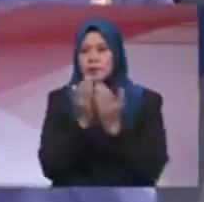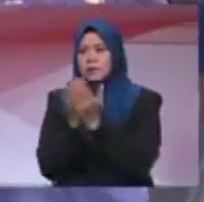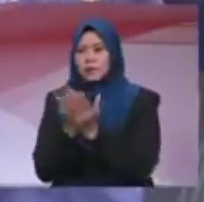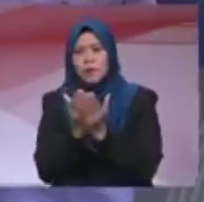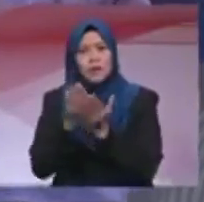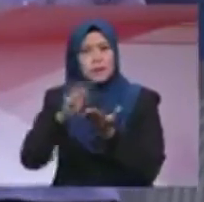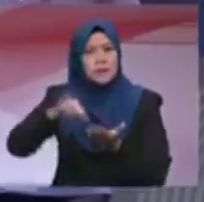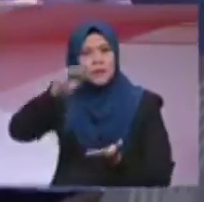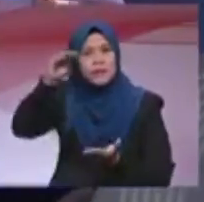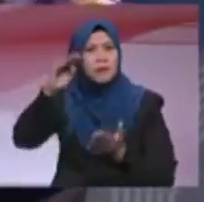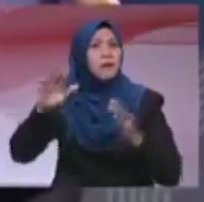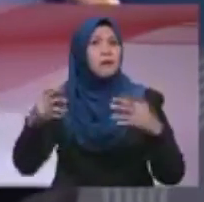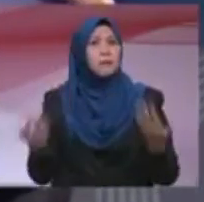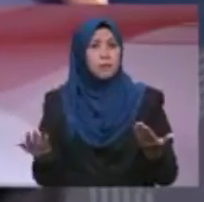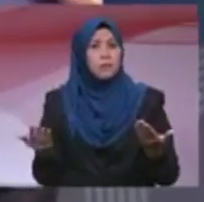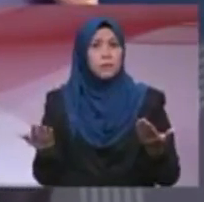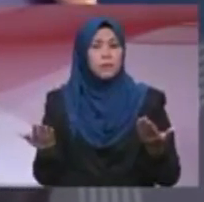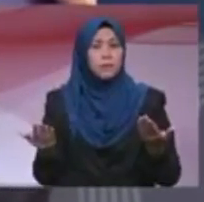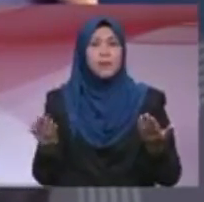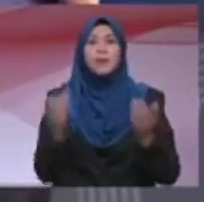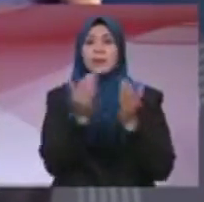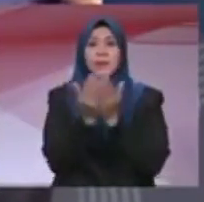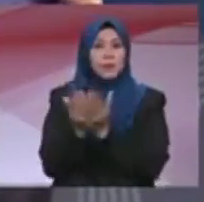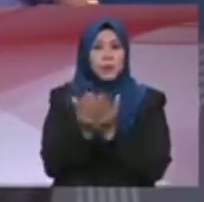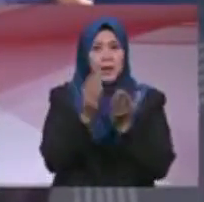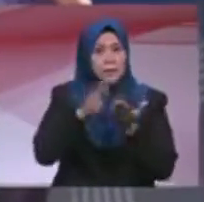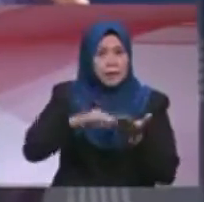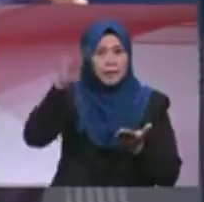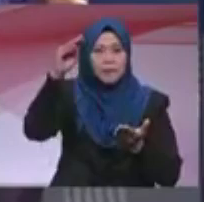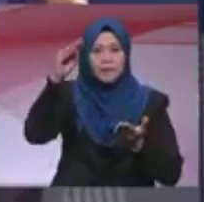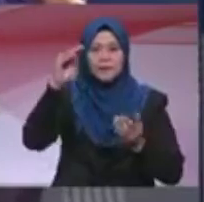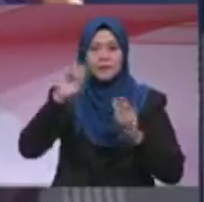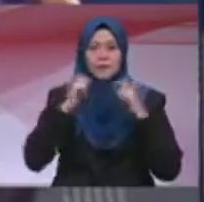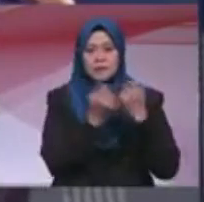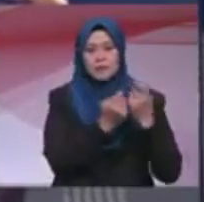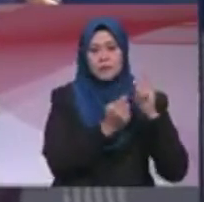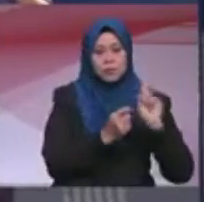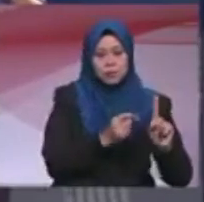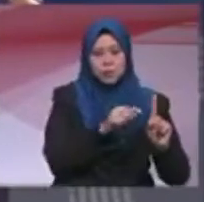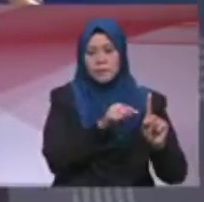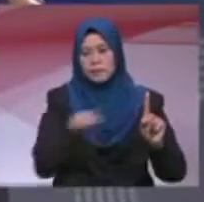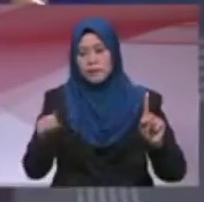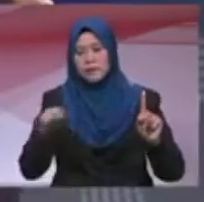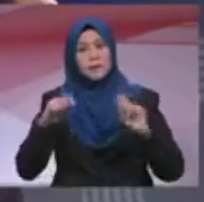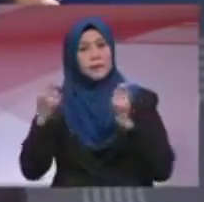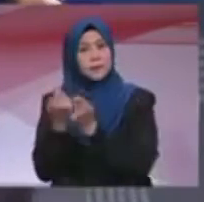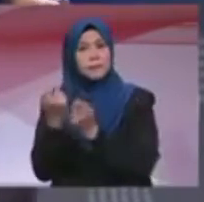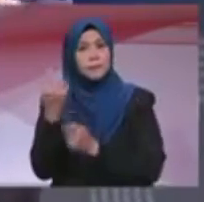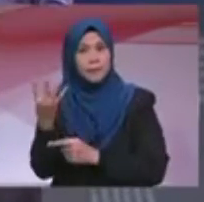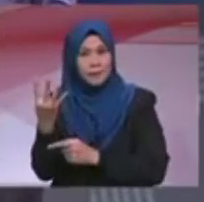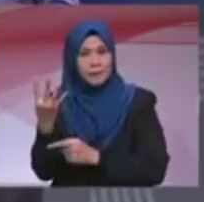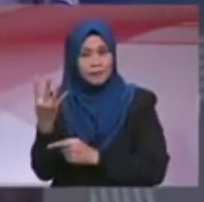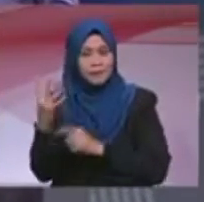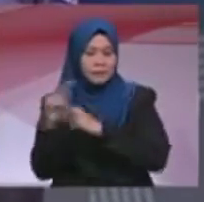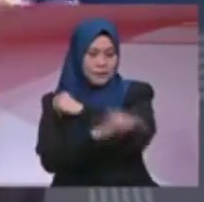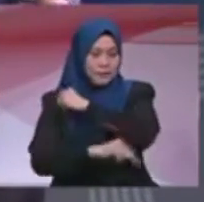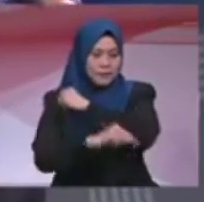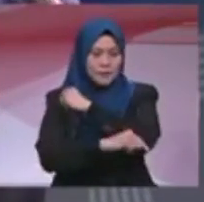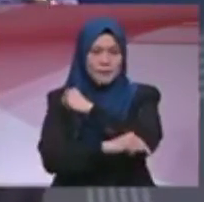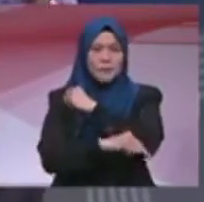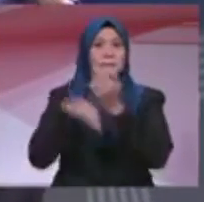menengah? Murid sekolah menengah tingkatan 1 hingga tingkatan 4 di negeri